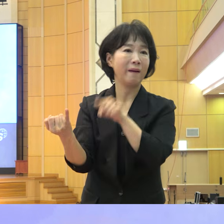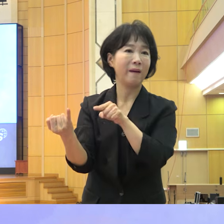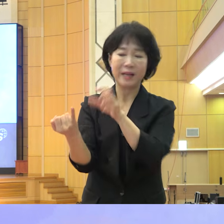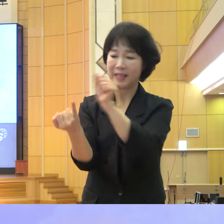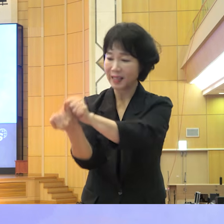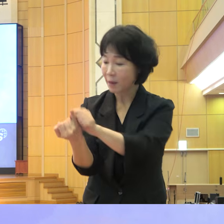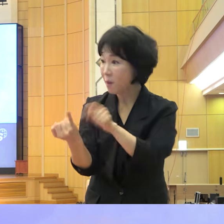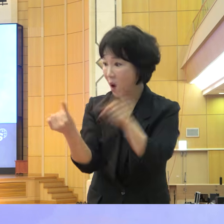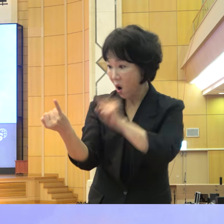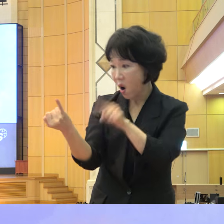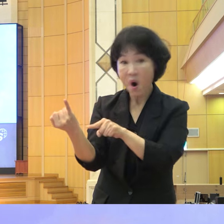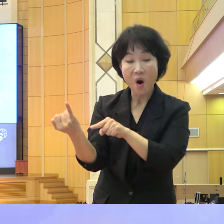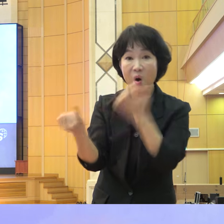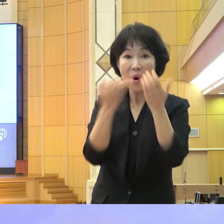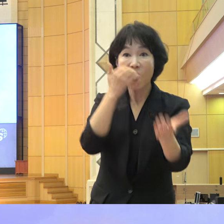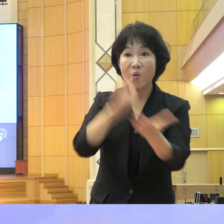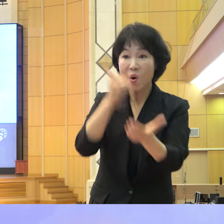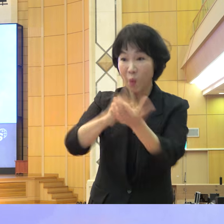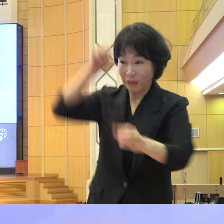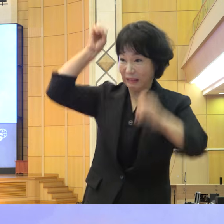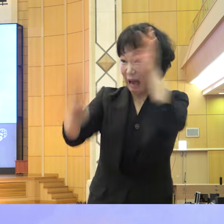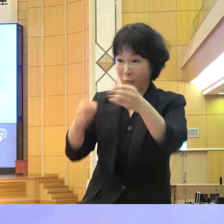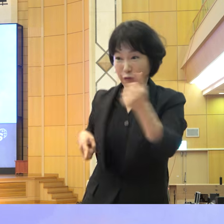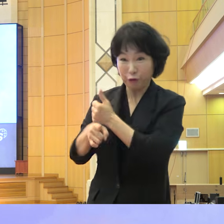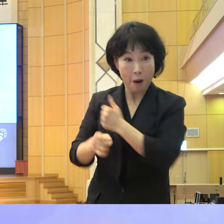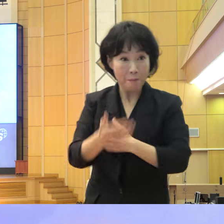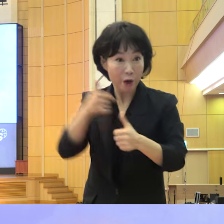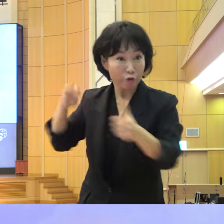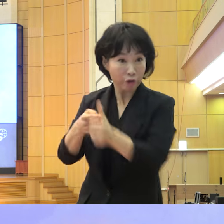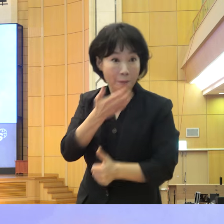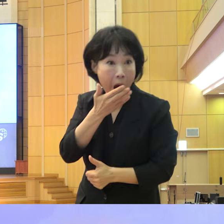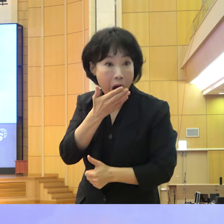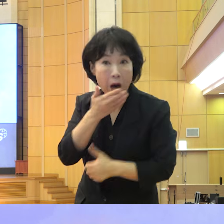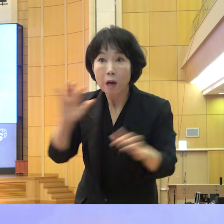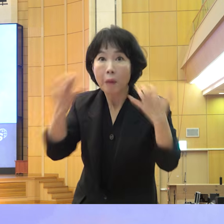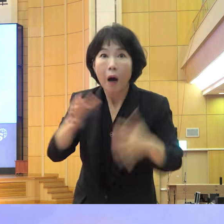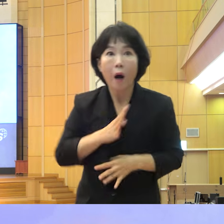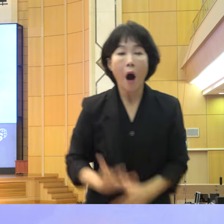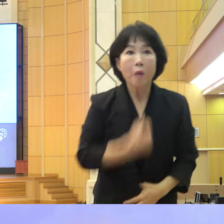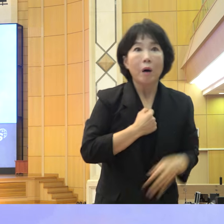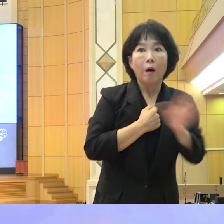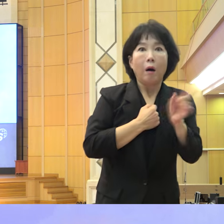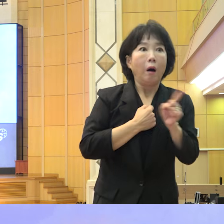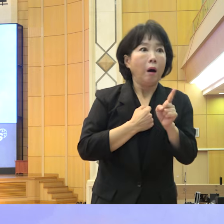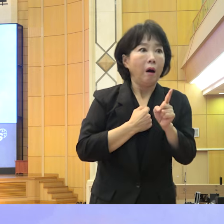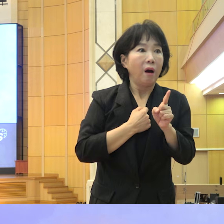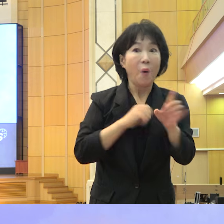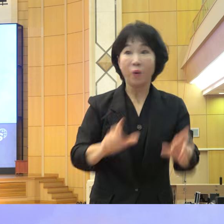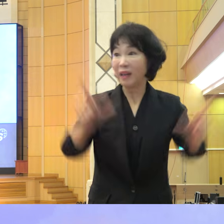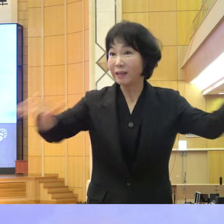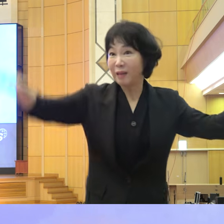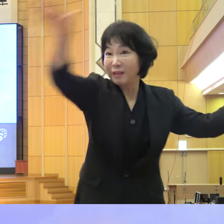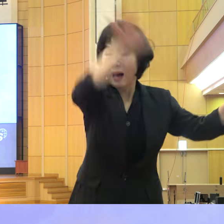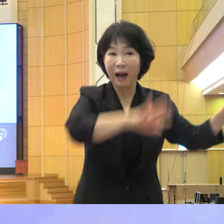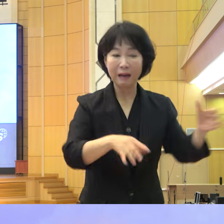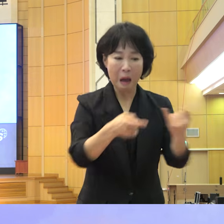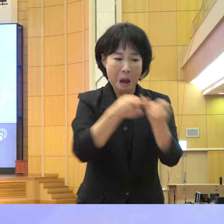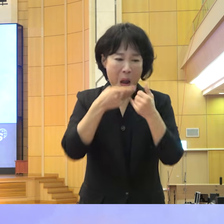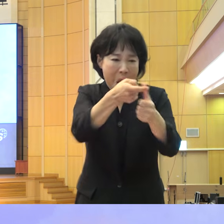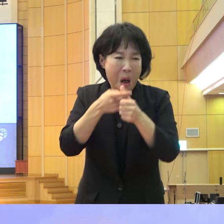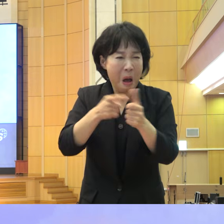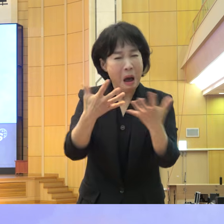치라 그러면 오늘날 엄청난 많은 사람들이 돌로 맞아 죽었을지도